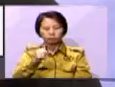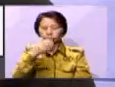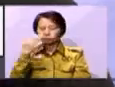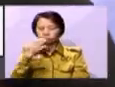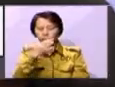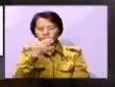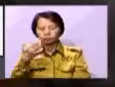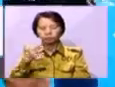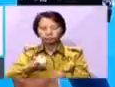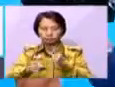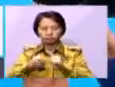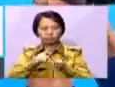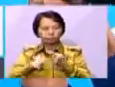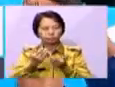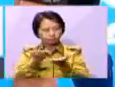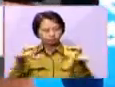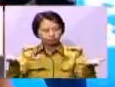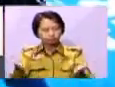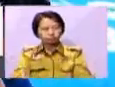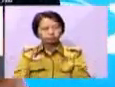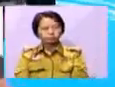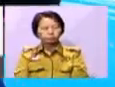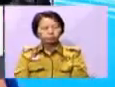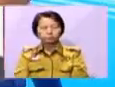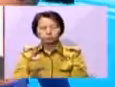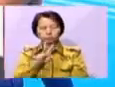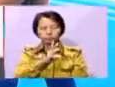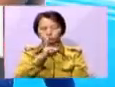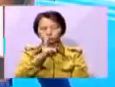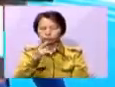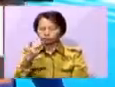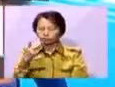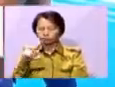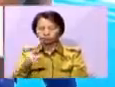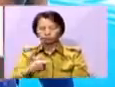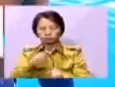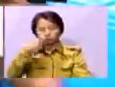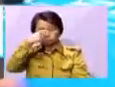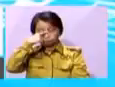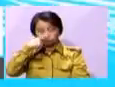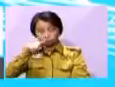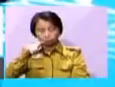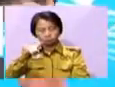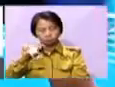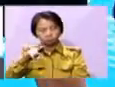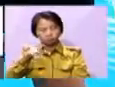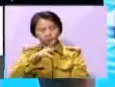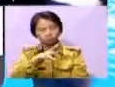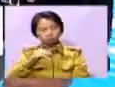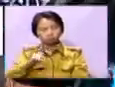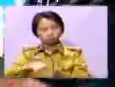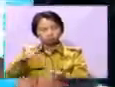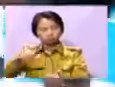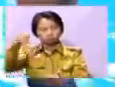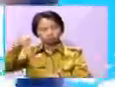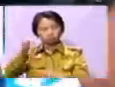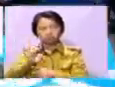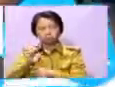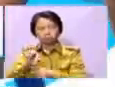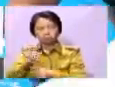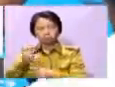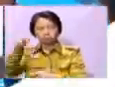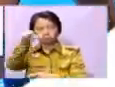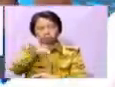kepada kawan-kawan semua. Dalam acara 67 kilo atlet Muay Thai dari Thailand, Mana Sok Chee pun memenangi pingat emas